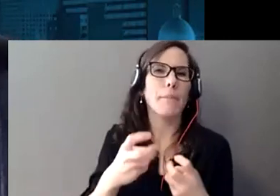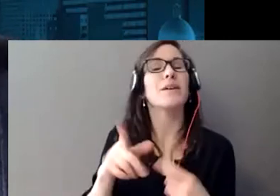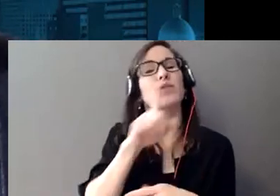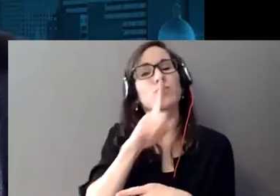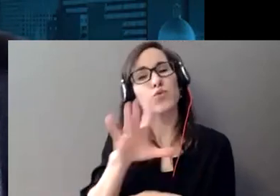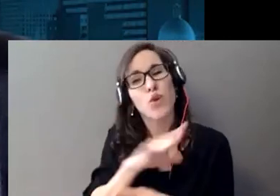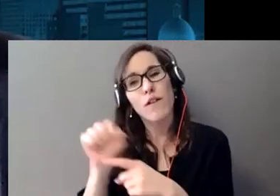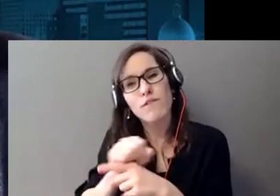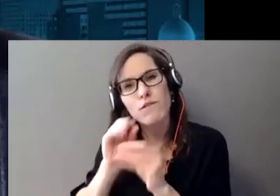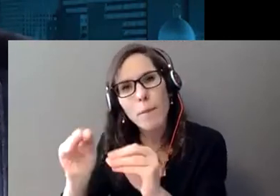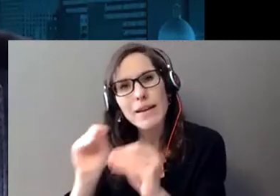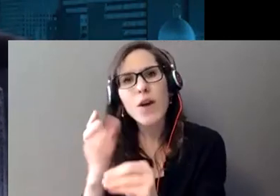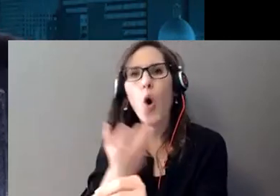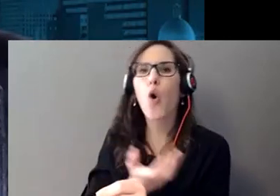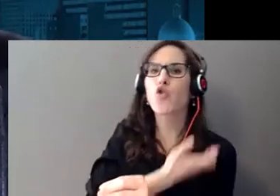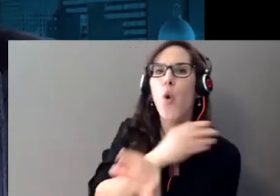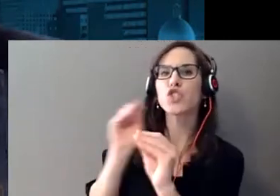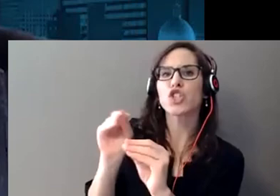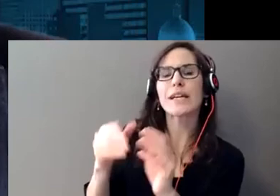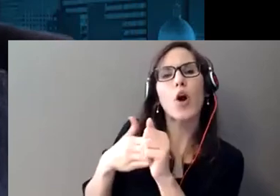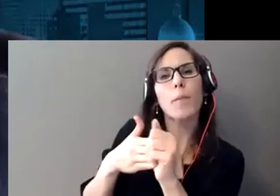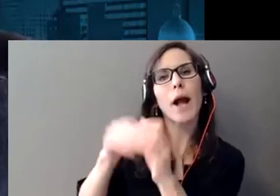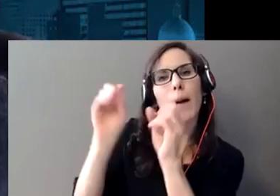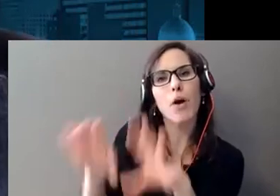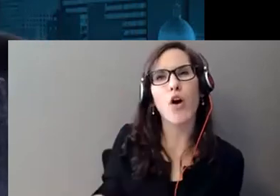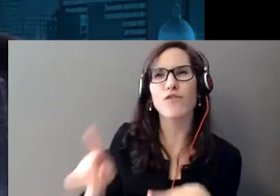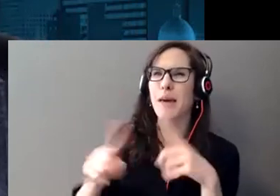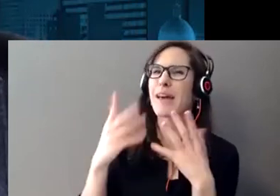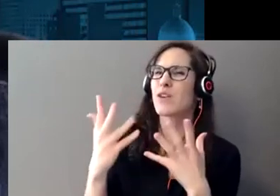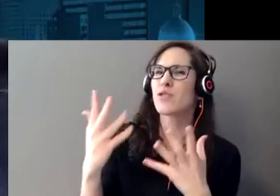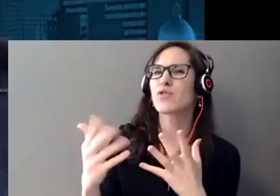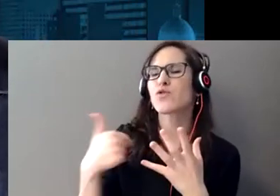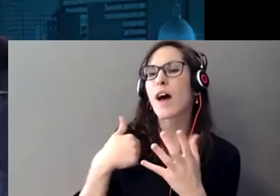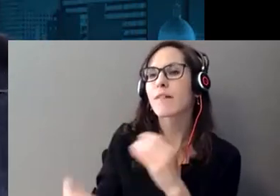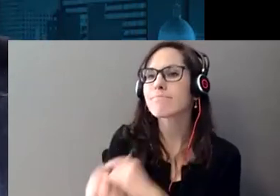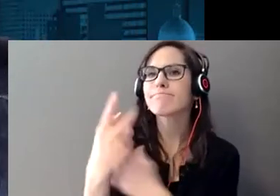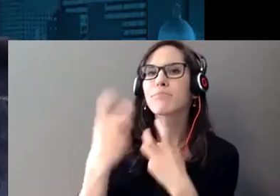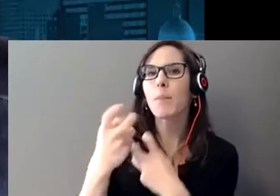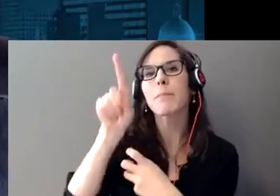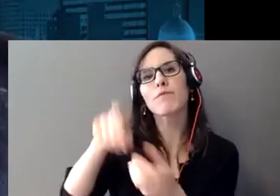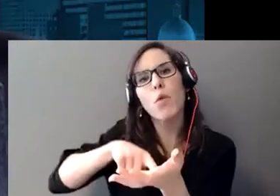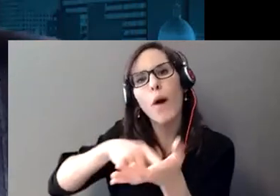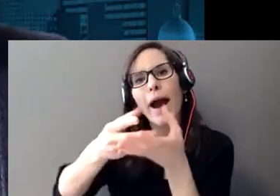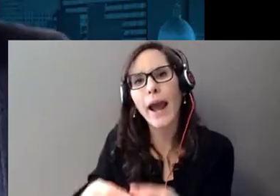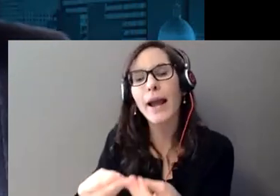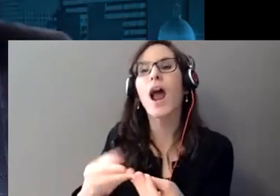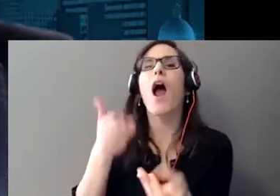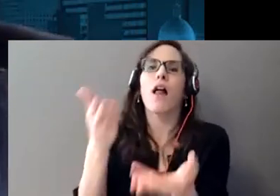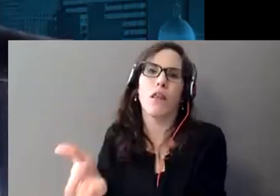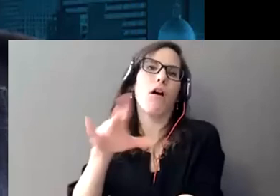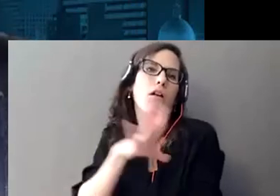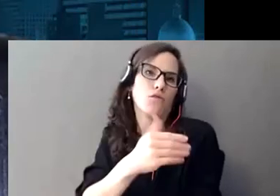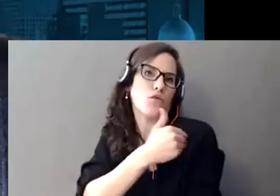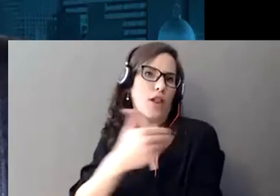coaching l'accompagnement de prof mais c'est quand même souvent à un moment où il y un problème qu'il faut le résoudre et que là on a l'opportunité d'avoir l